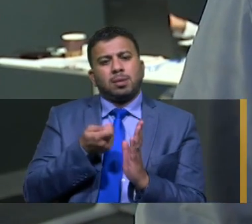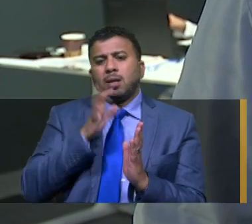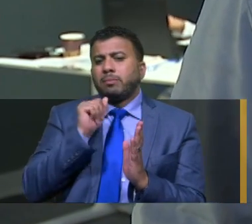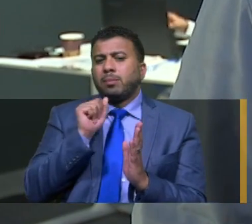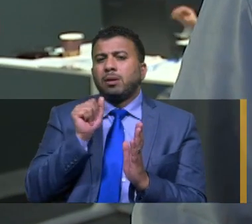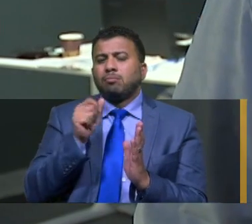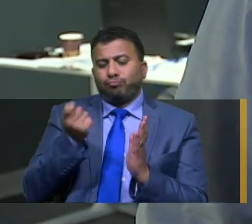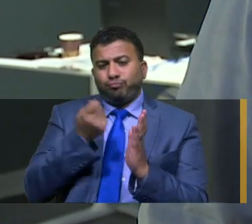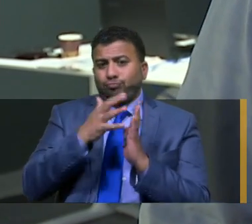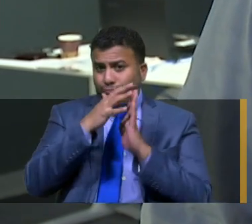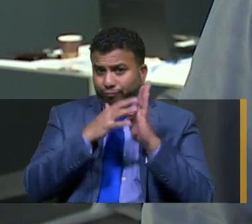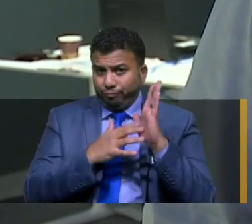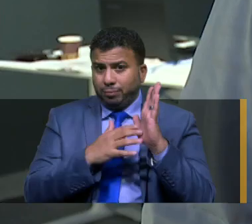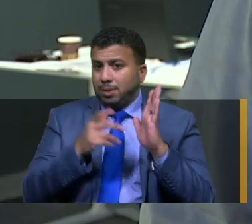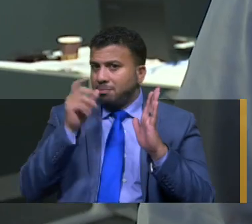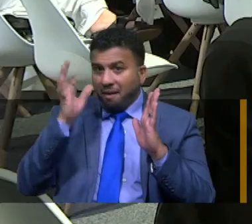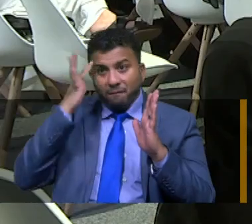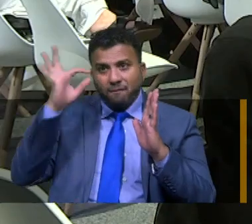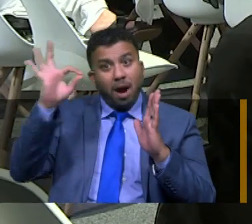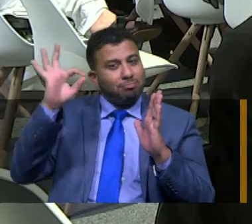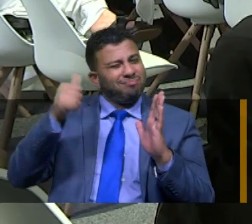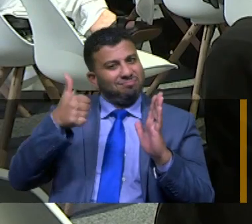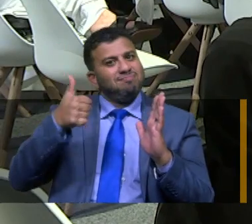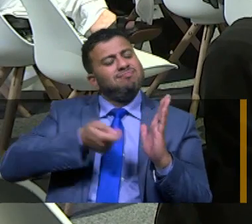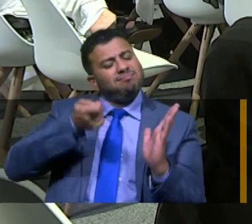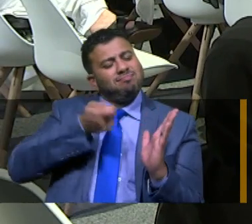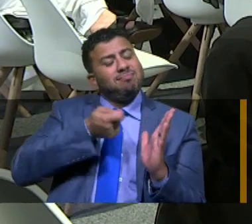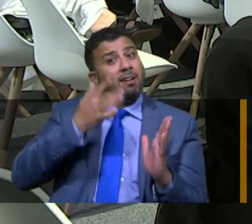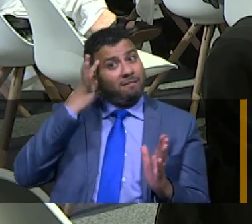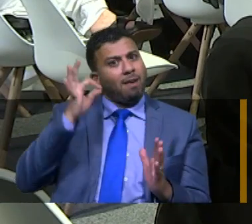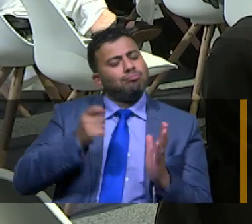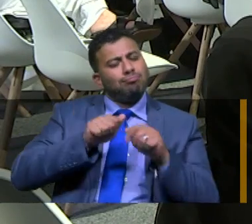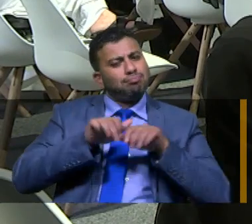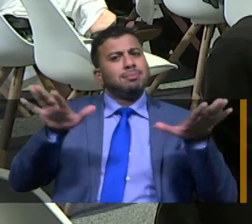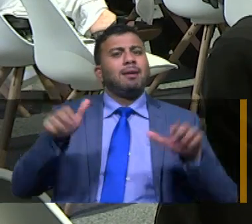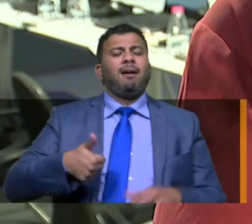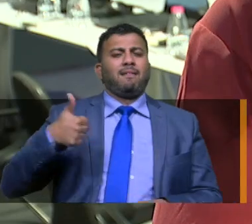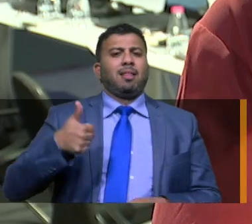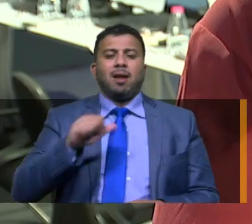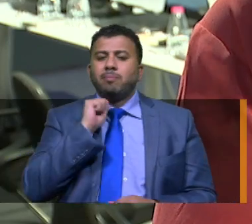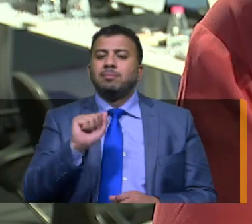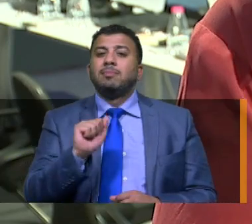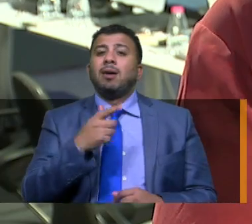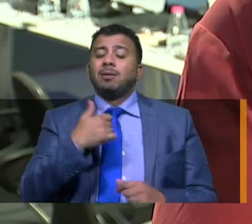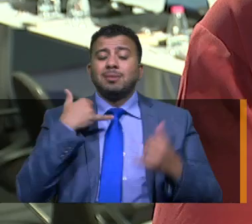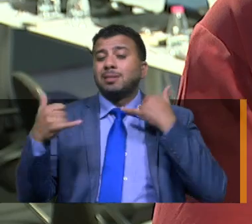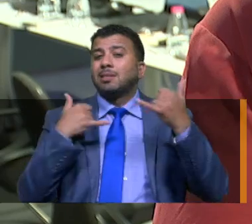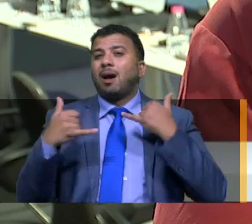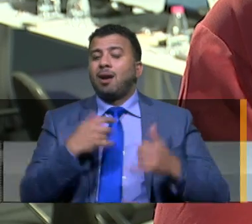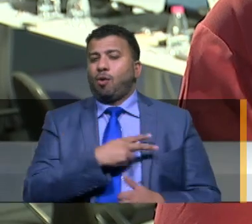النصوص بطريقة احترافية وبمهارات عالية. ورشة معنية بالاتصال الحكومي في